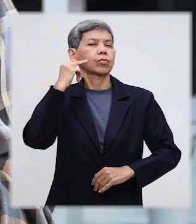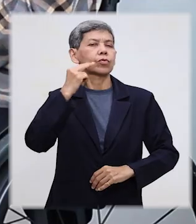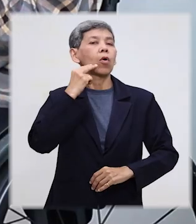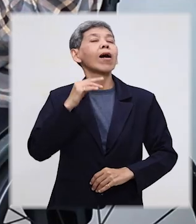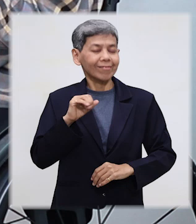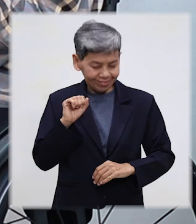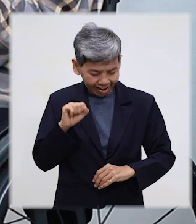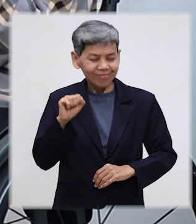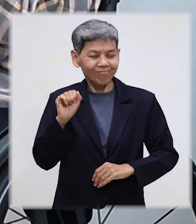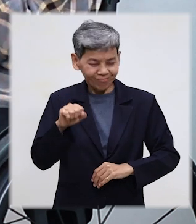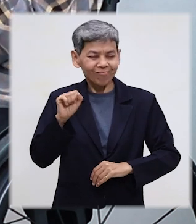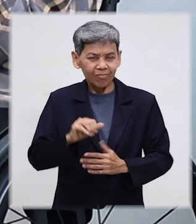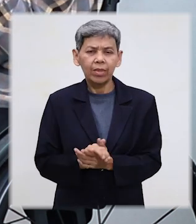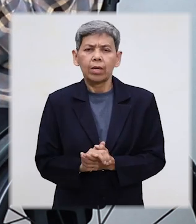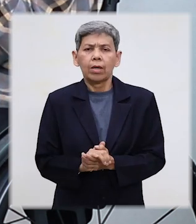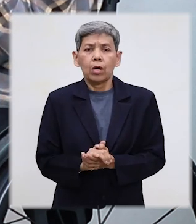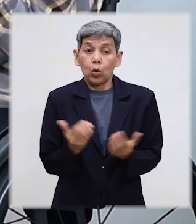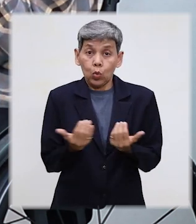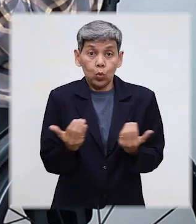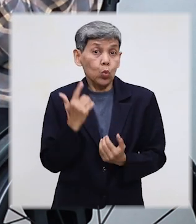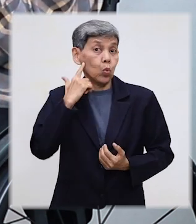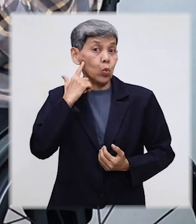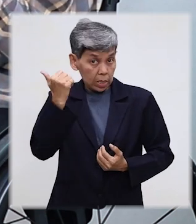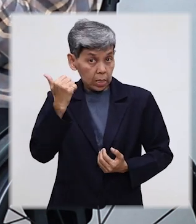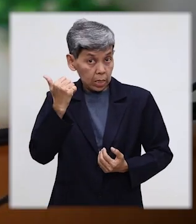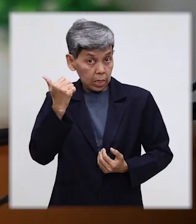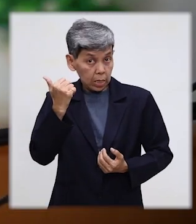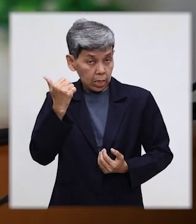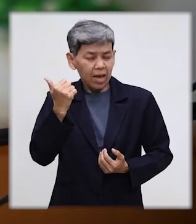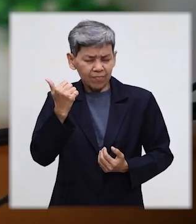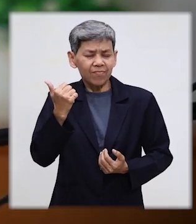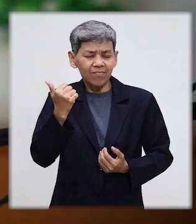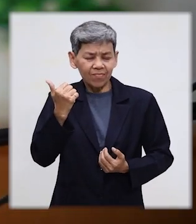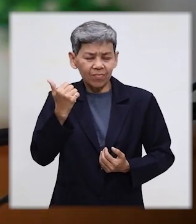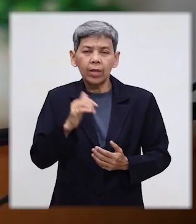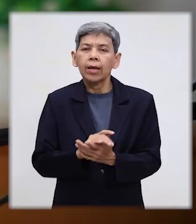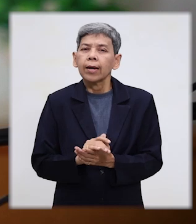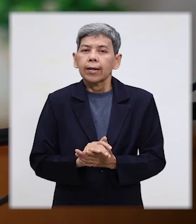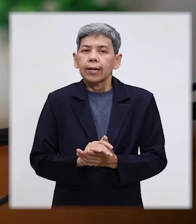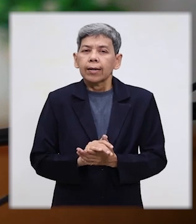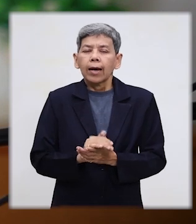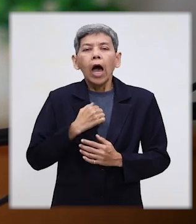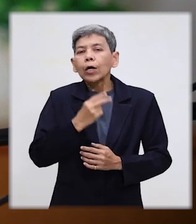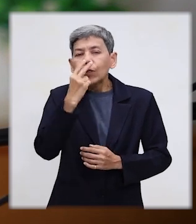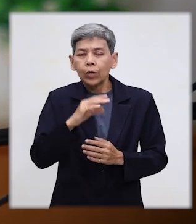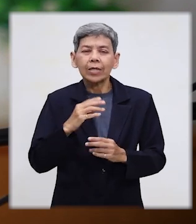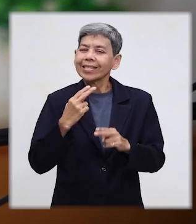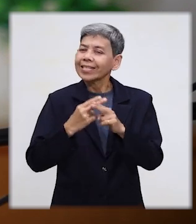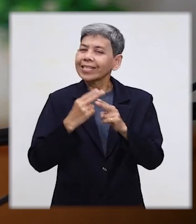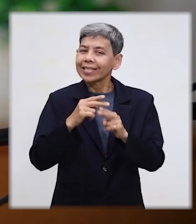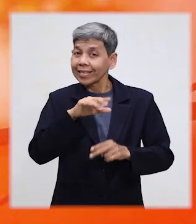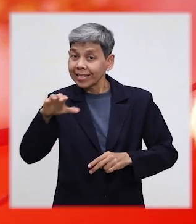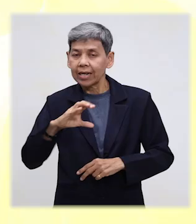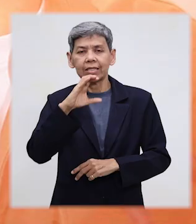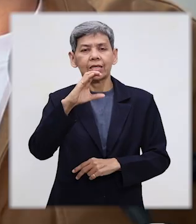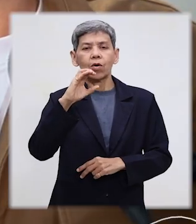านหูใช่ไหมคะแต่ว่าลูกมีหูดี ครับก็จะเป็นประเด็นที่ภาษาอังกฤษเรียกว่าโคด้าครับ โ